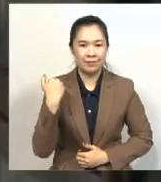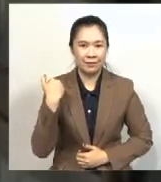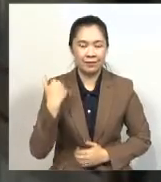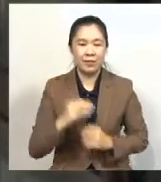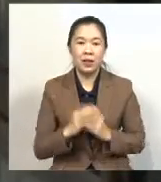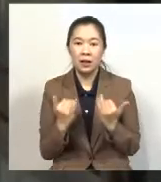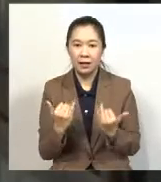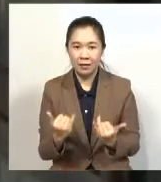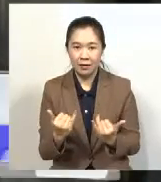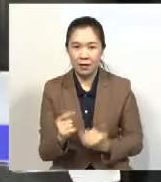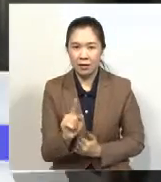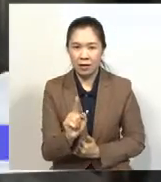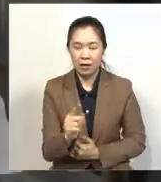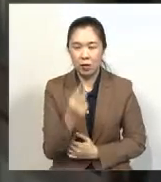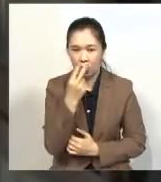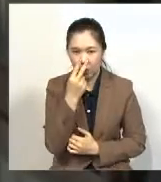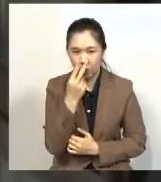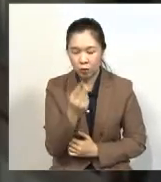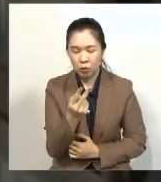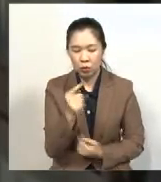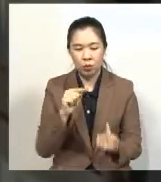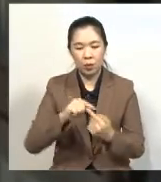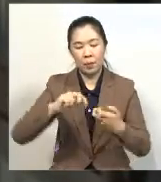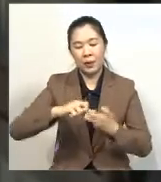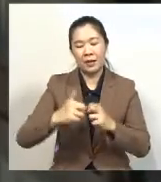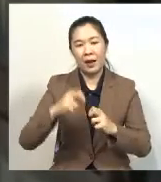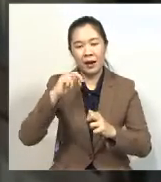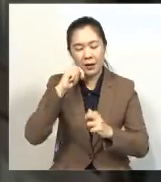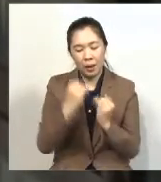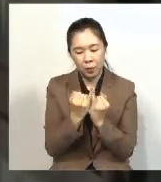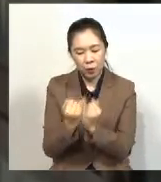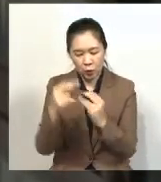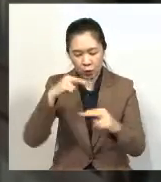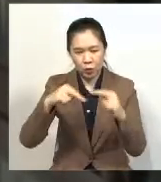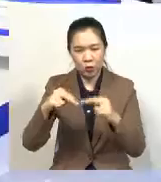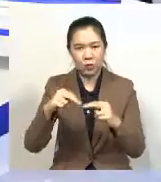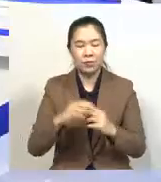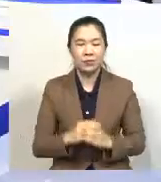คะแต่อย่างไรก็ตามค่ะก็ยังคงต้องติดตามสถานการณ์น้ำอยู่อย่างต่อเนื่องค่ะ